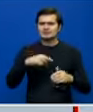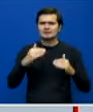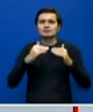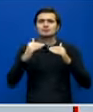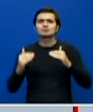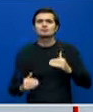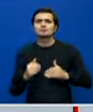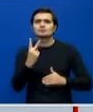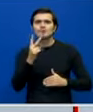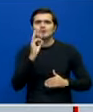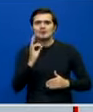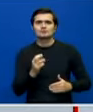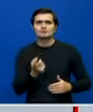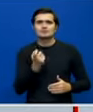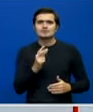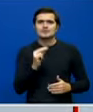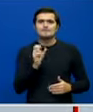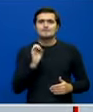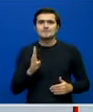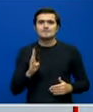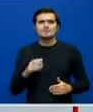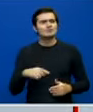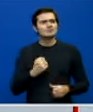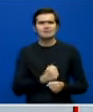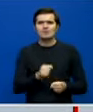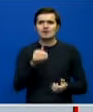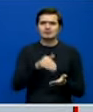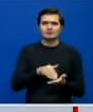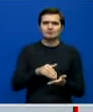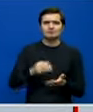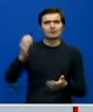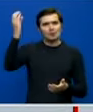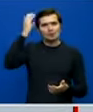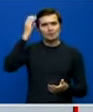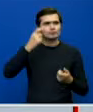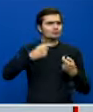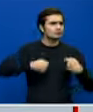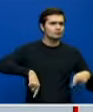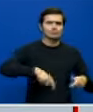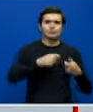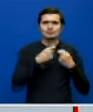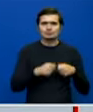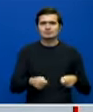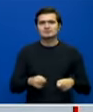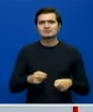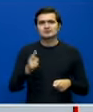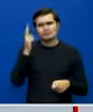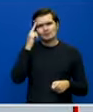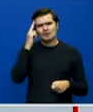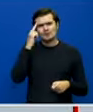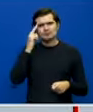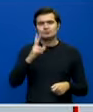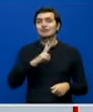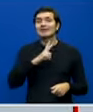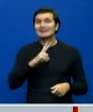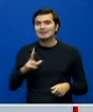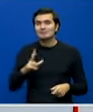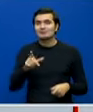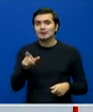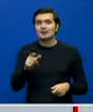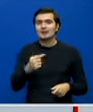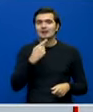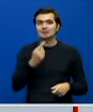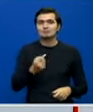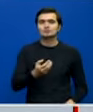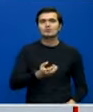PIB. Este imperios necesar ca guvernul și noi toți să ținem cont și de riscurile pe care Consiliul Fiscal